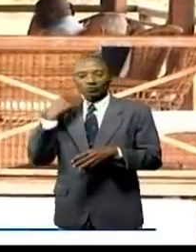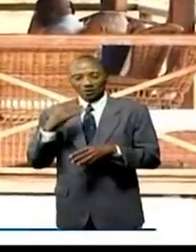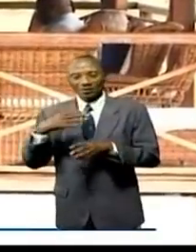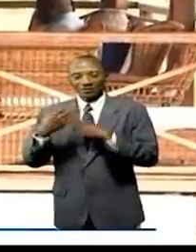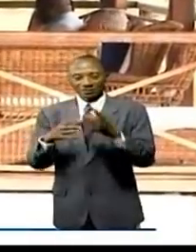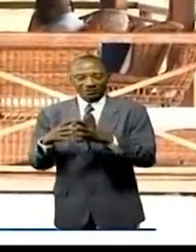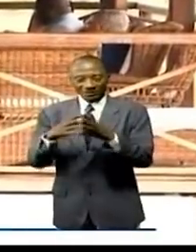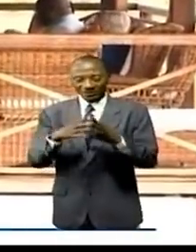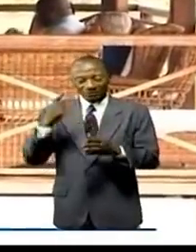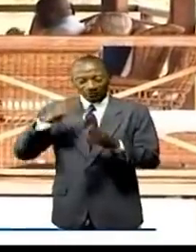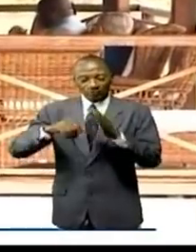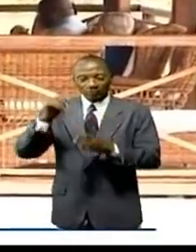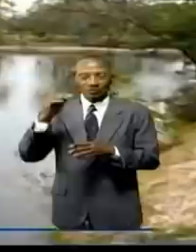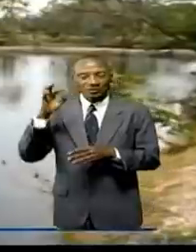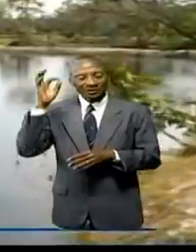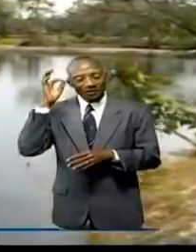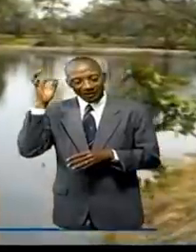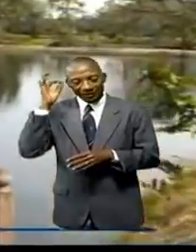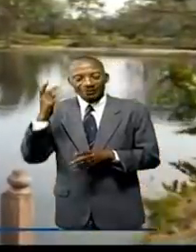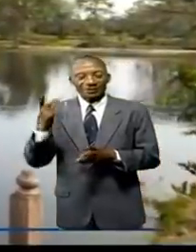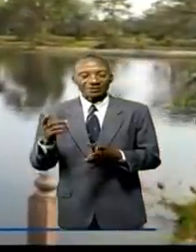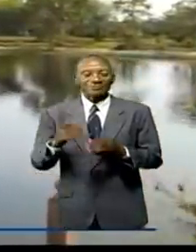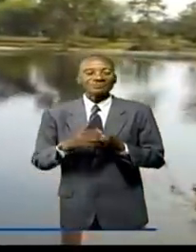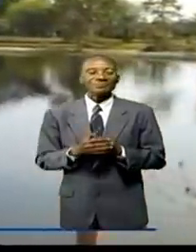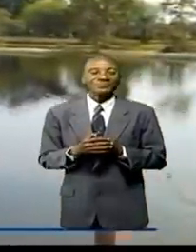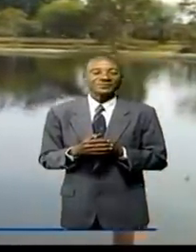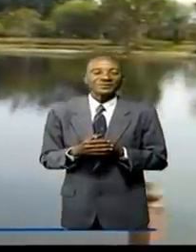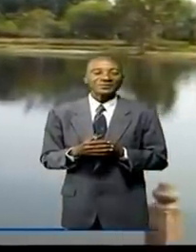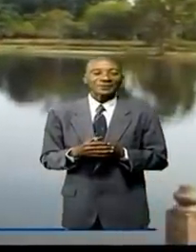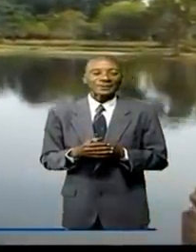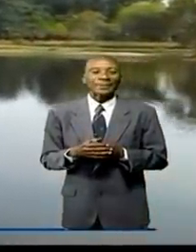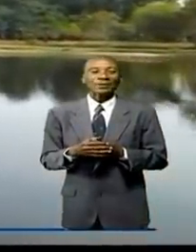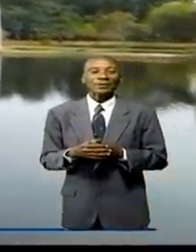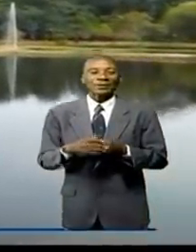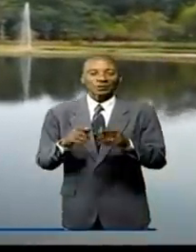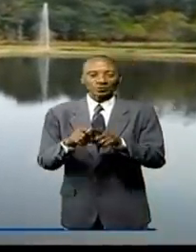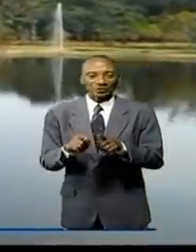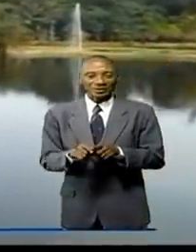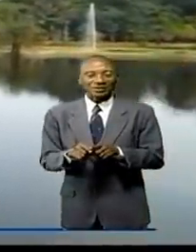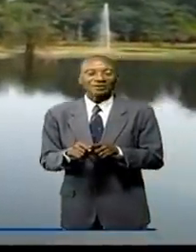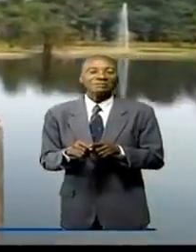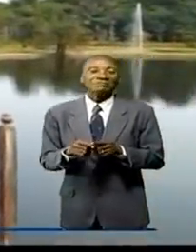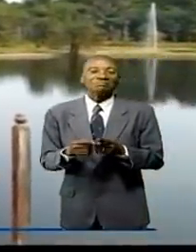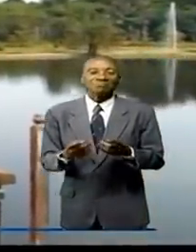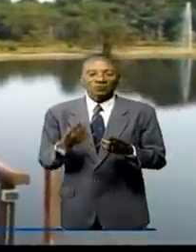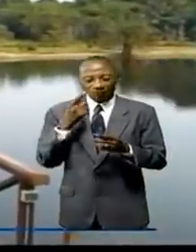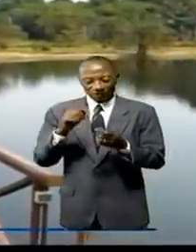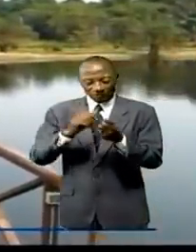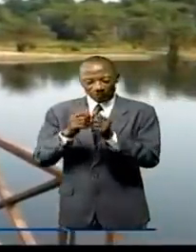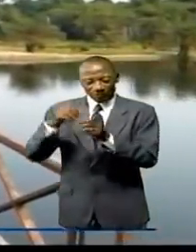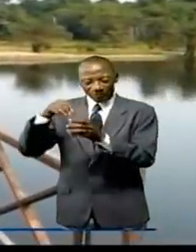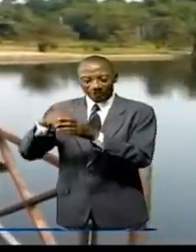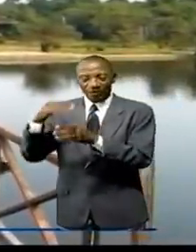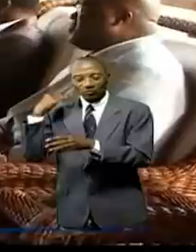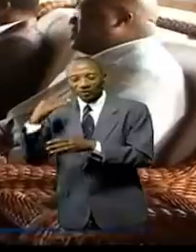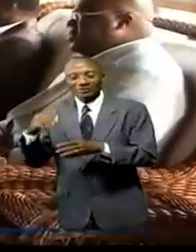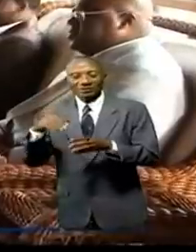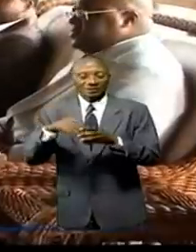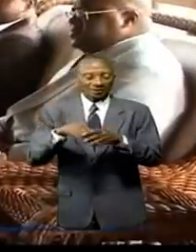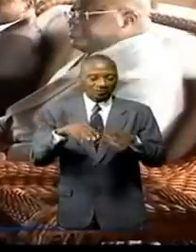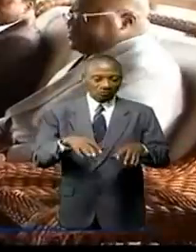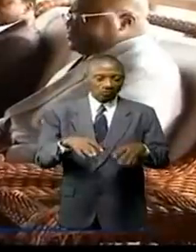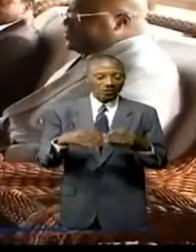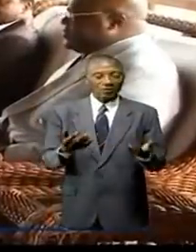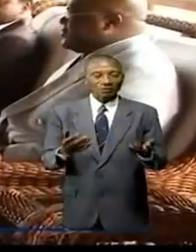de l'initiative salvatrice prise par leurs homologues de l'Ouganda et de la République démocratique du Congo. Les chefs d'État